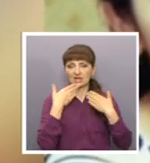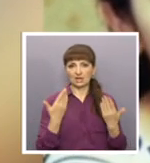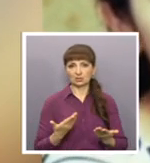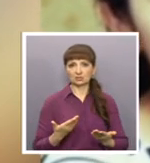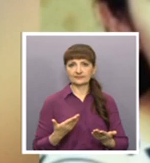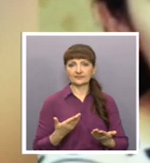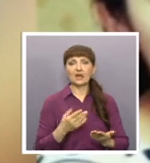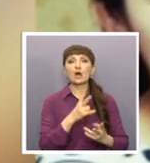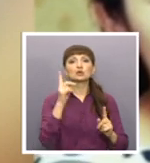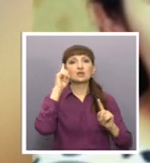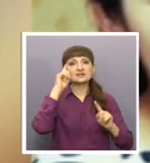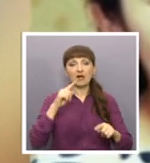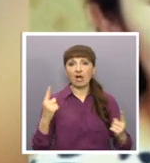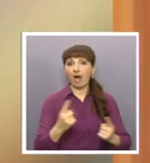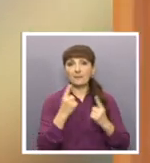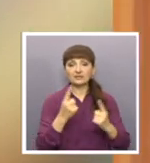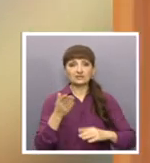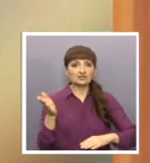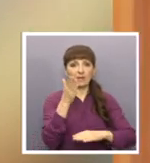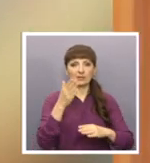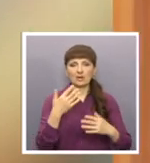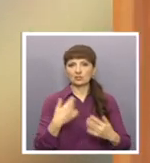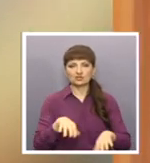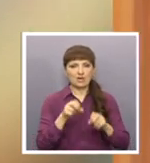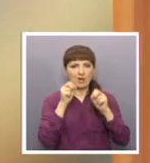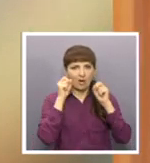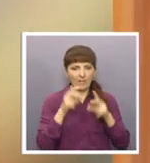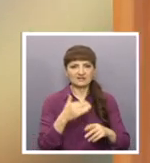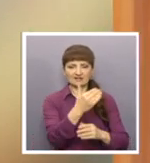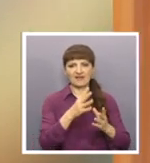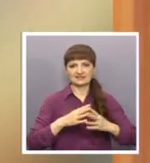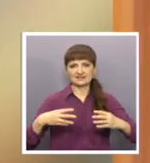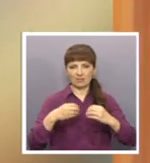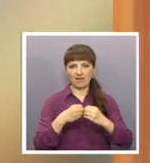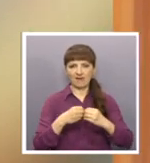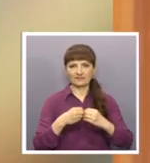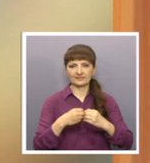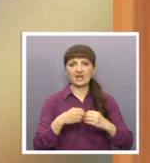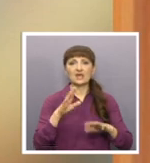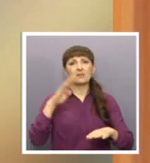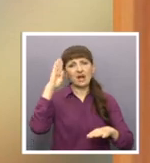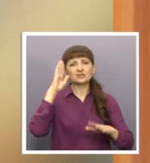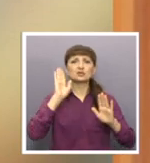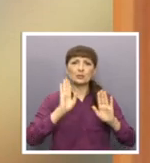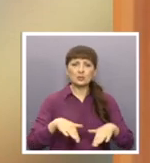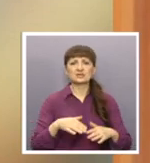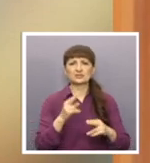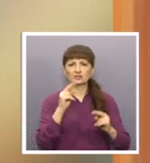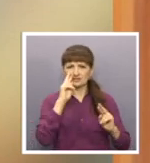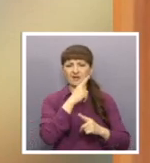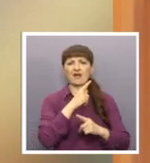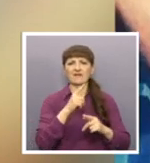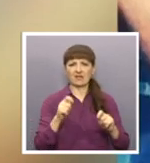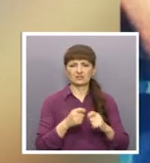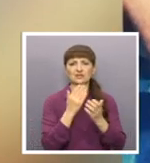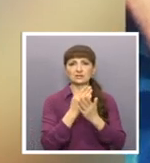плеча. Кто знал, что обычный шапалак станет роковым для семьи Игибековых? Пусть Тулеген действовал не так, как следует представителю